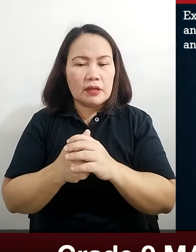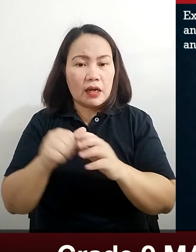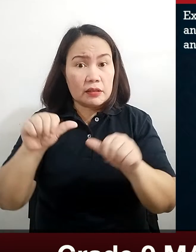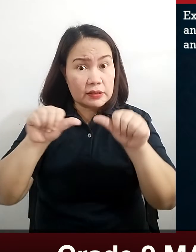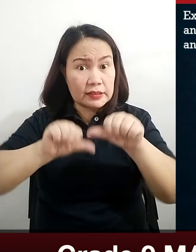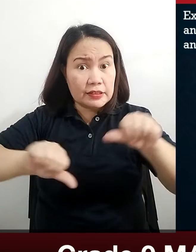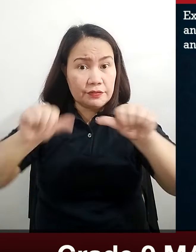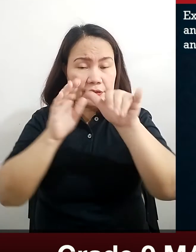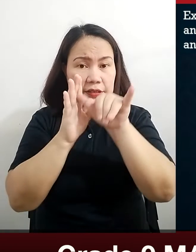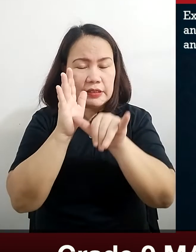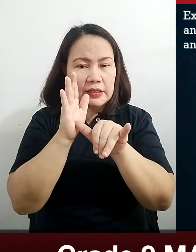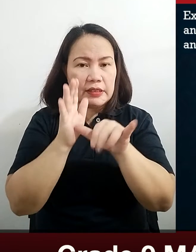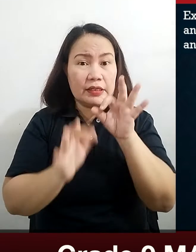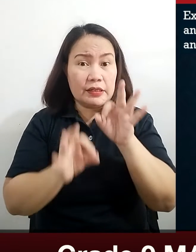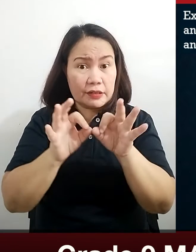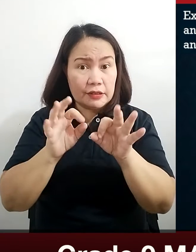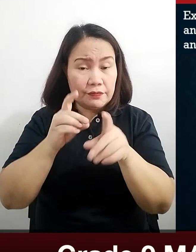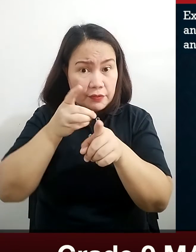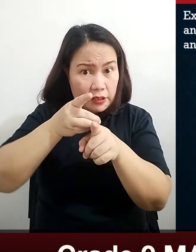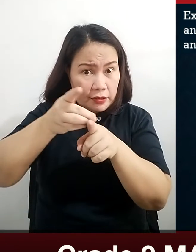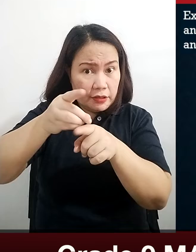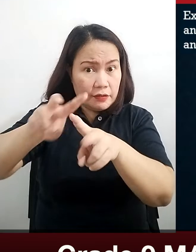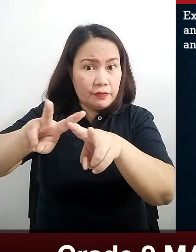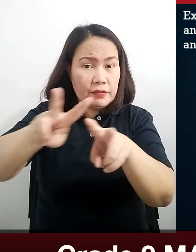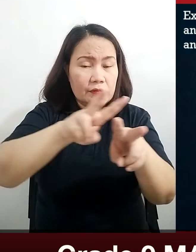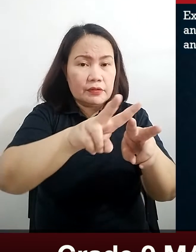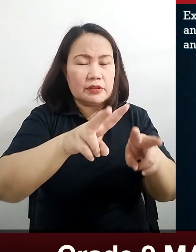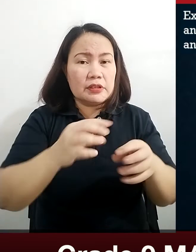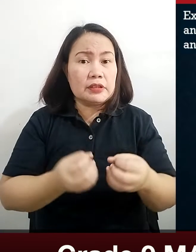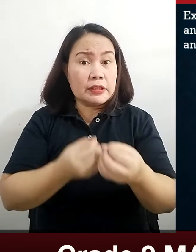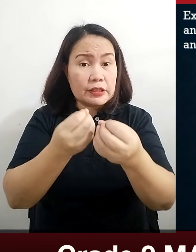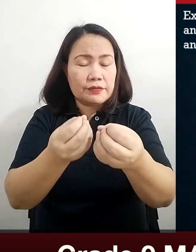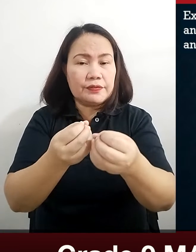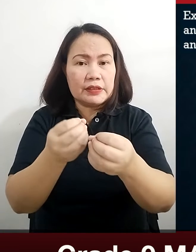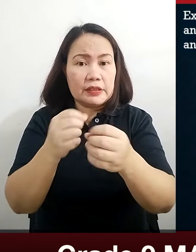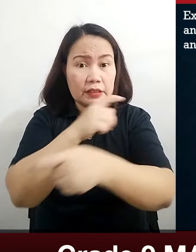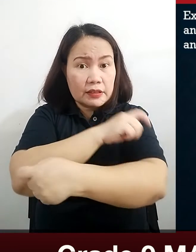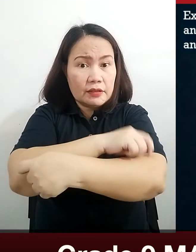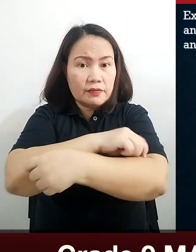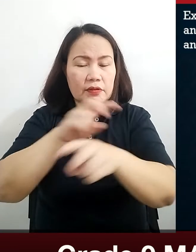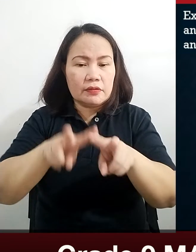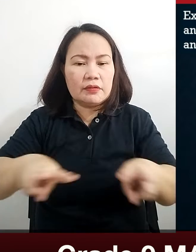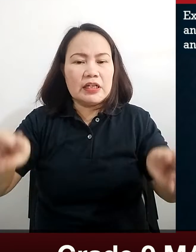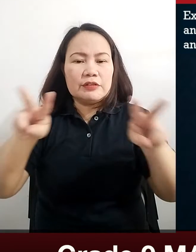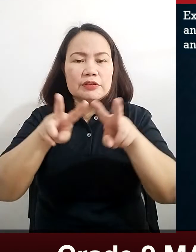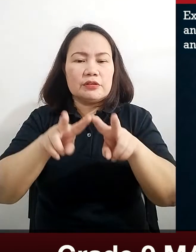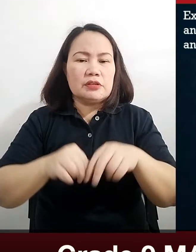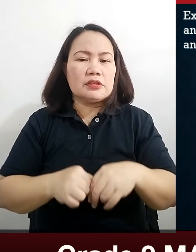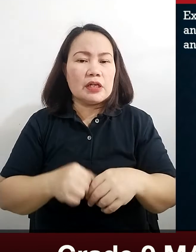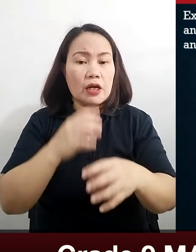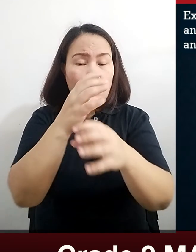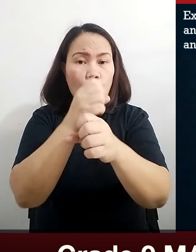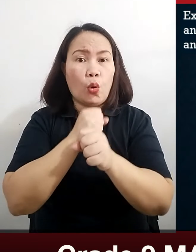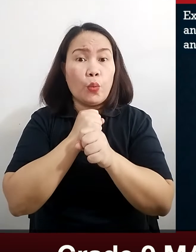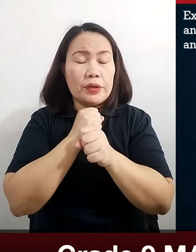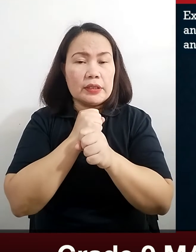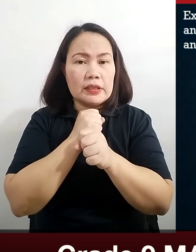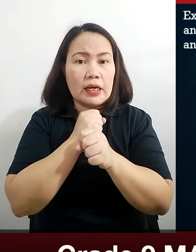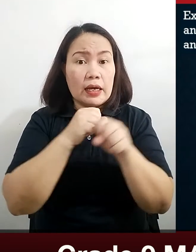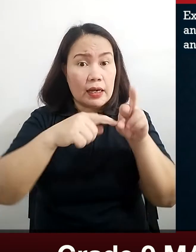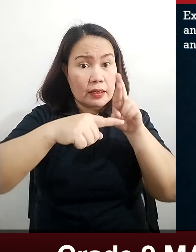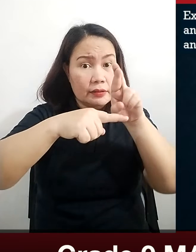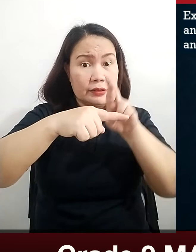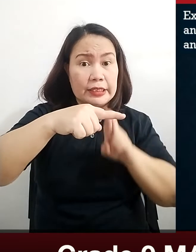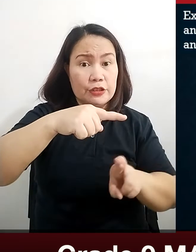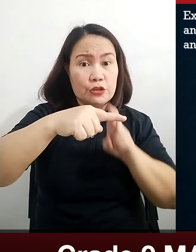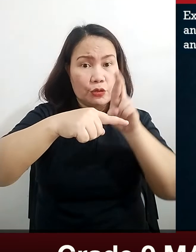sa activities nyo, kung direct variation ba yung given na table of values, ang gagawin nyo lang, kunin yung mga ratio